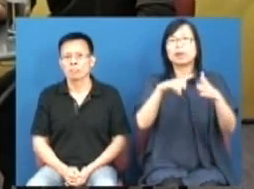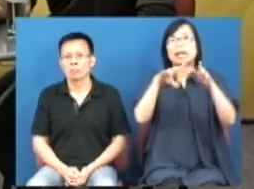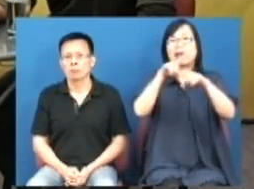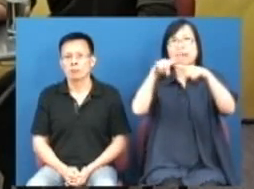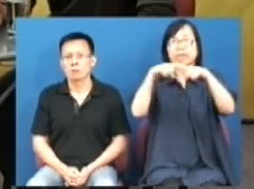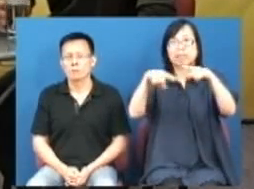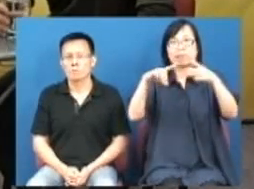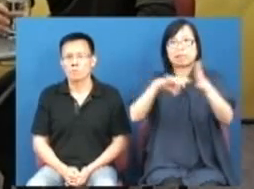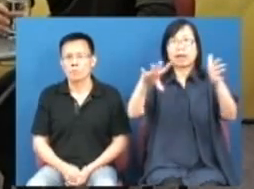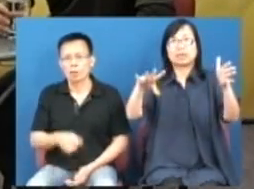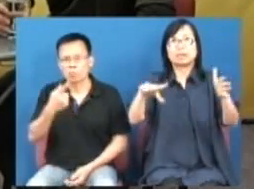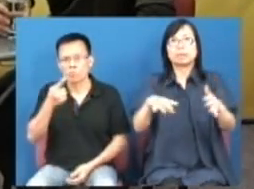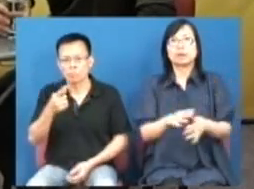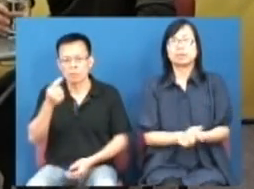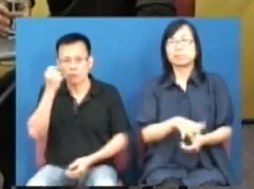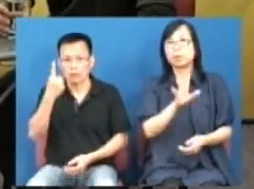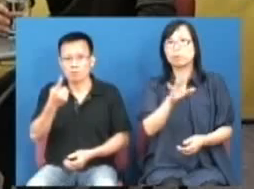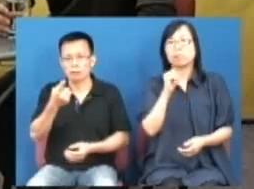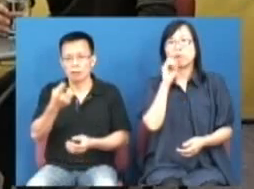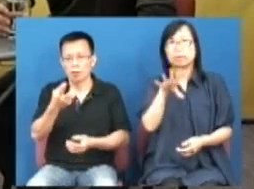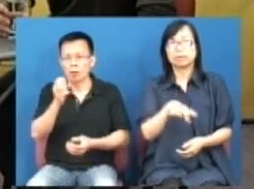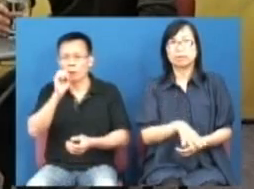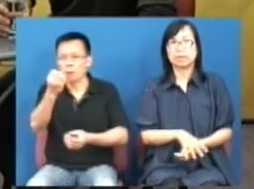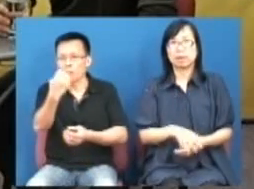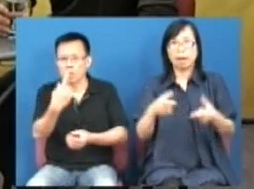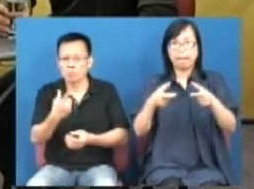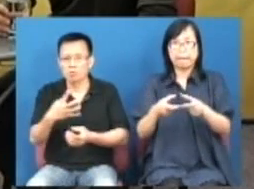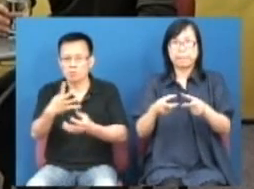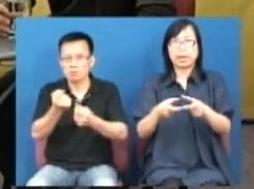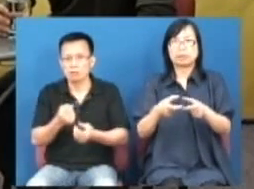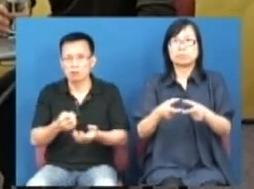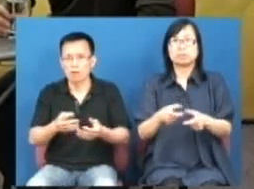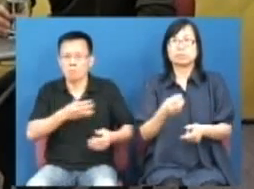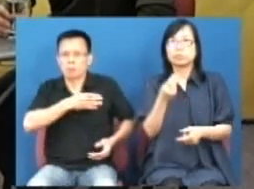啦。 會唔會一日咧，佢會向我哋收取呢個牌照費咧？真係。 哦，牌照費又要死過啦，